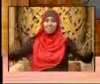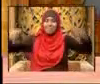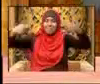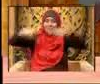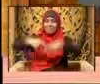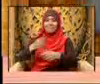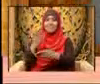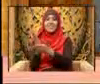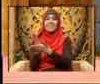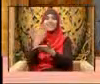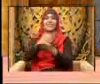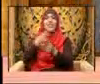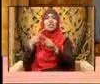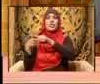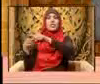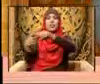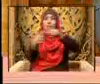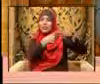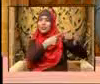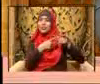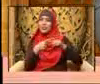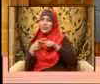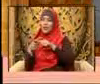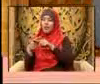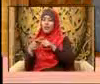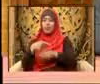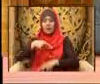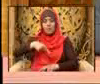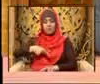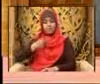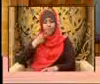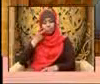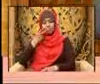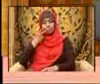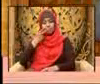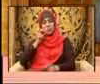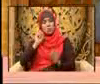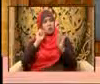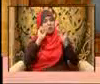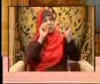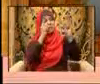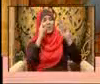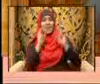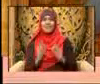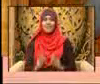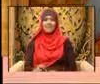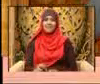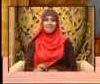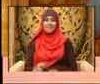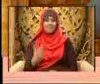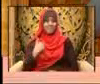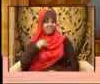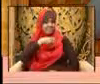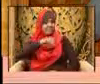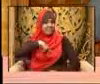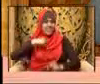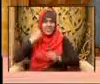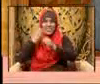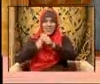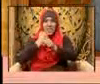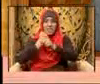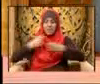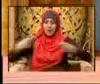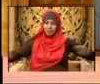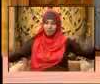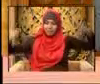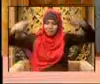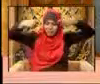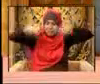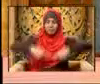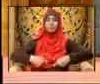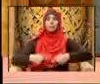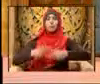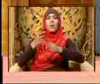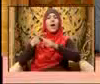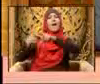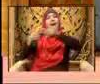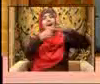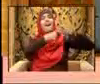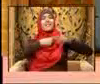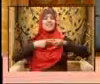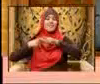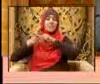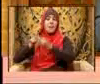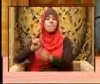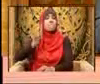ونقاسمكم الثمار. قالوا سمعا وطاعة. ها فالحالة كما هكا نتقاسم ونعمل من أجل هذا.